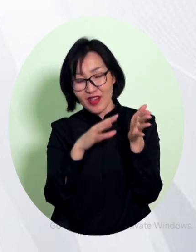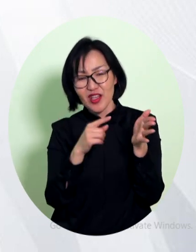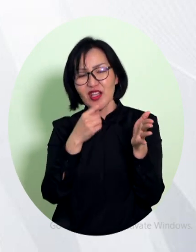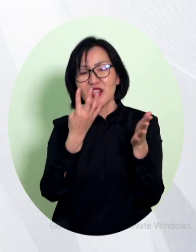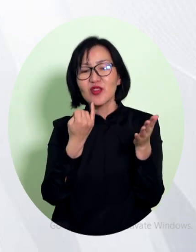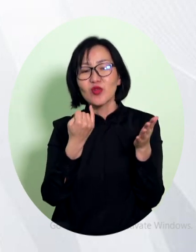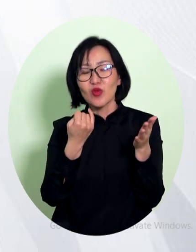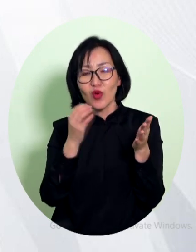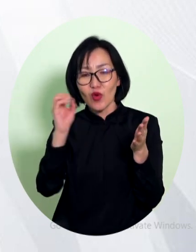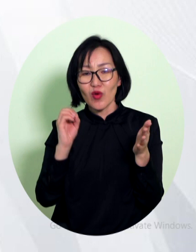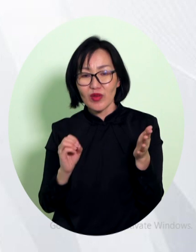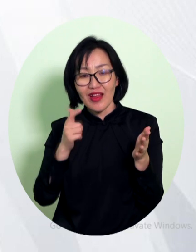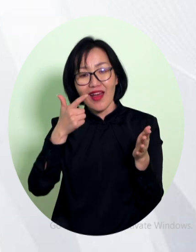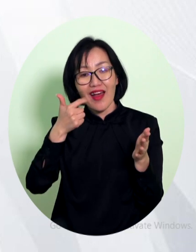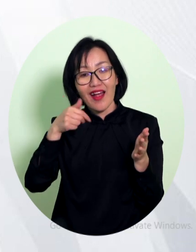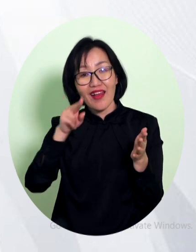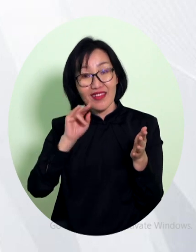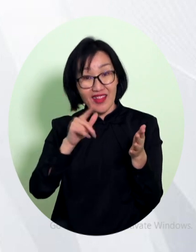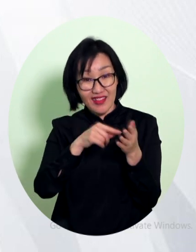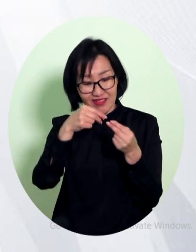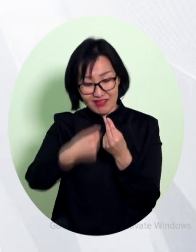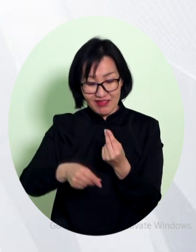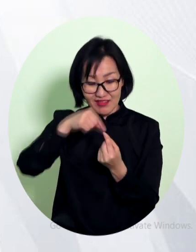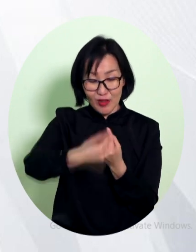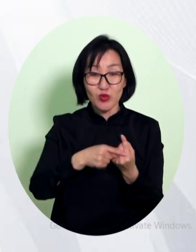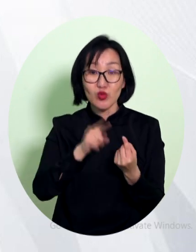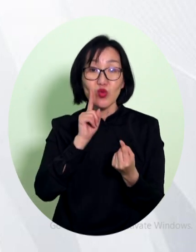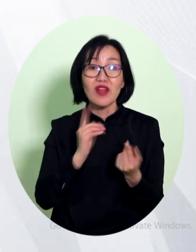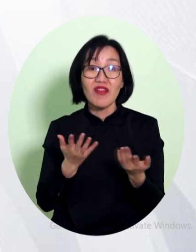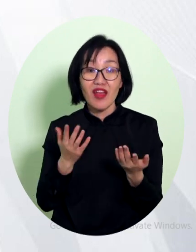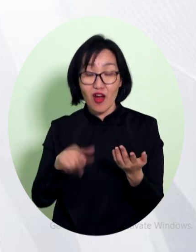гадалт дуртай вэ гэсэн байна. За бүгдээ дугуй диаграмаа харъя.